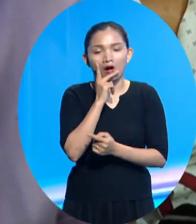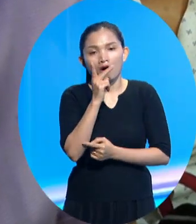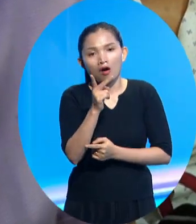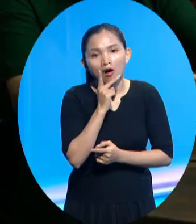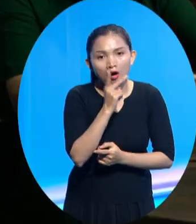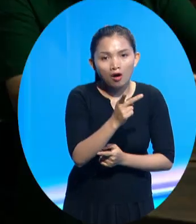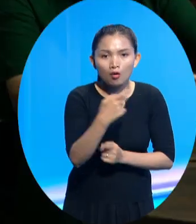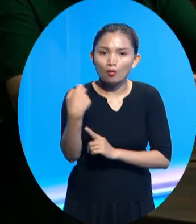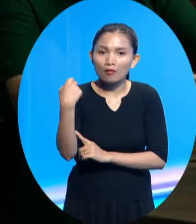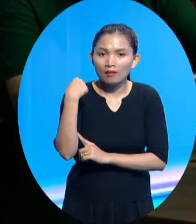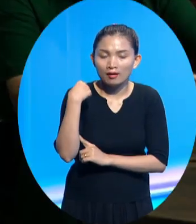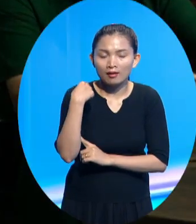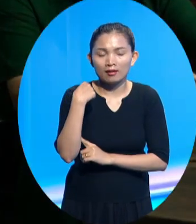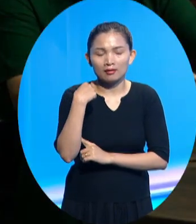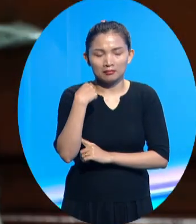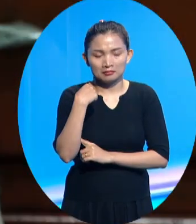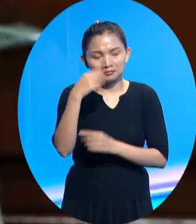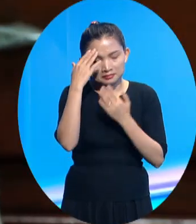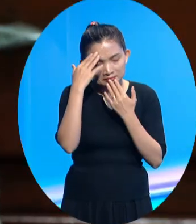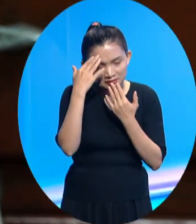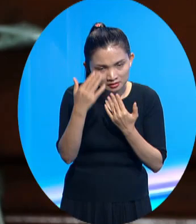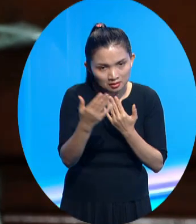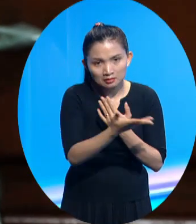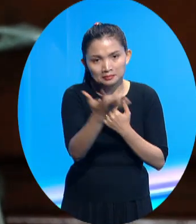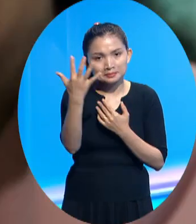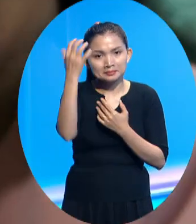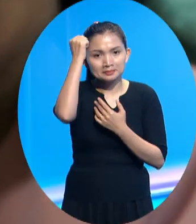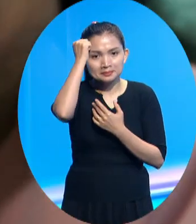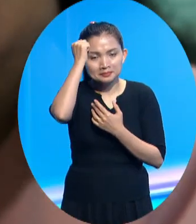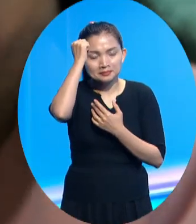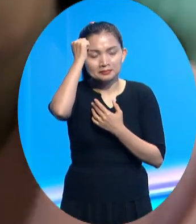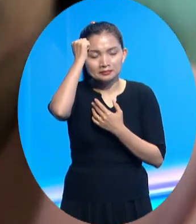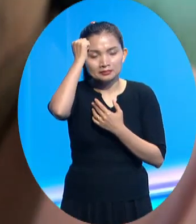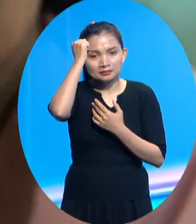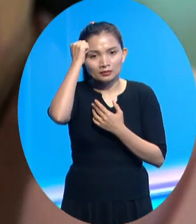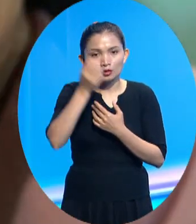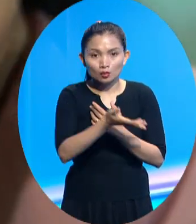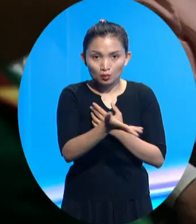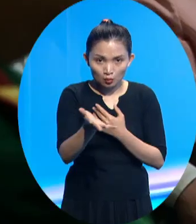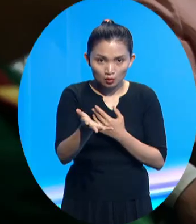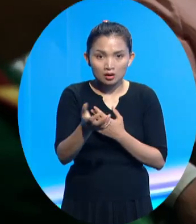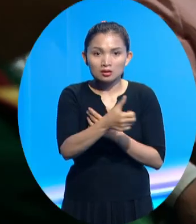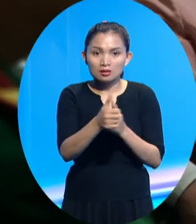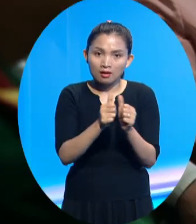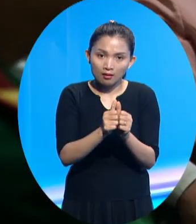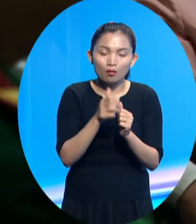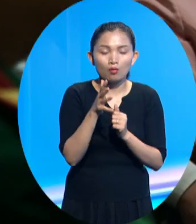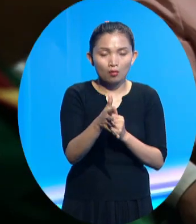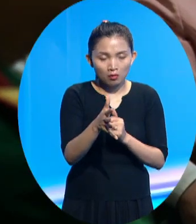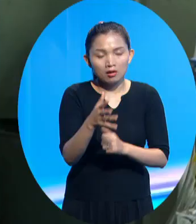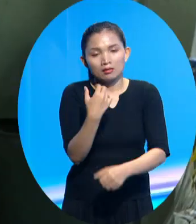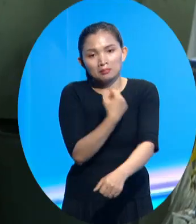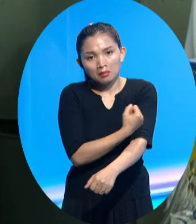và ghi nhận những đóng góp mà các thương binh bệnh binh thân nhân của các liệt sĩ đã chiến đấu hy sinh giành lại độc lập tự do cho tổ quốc